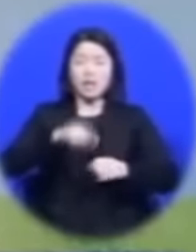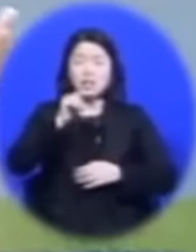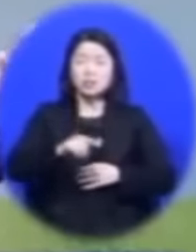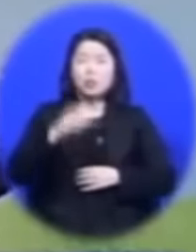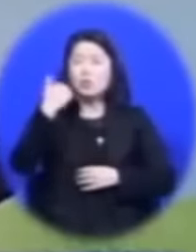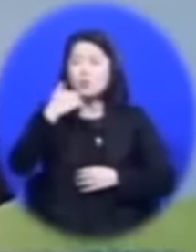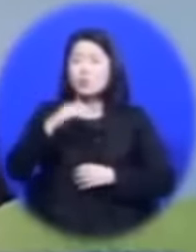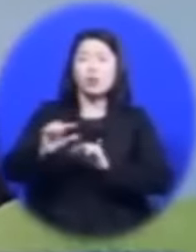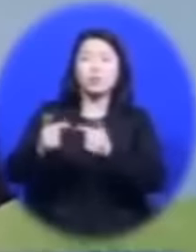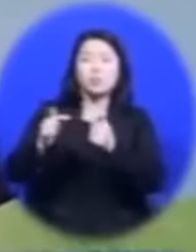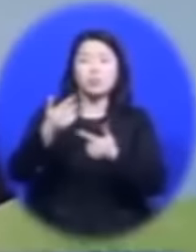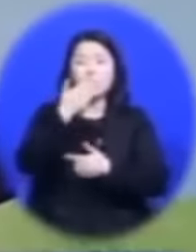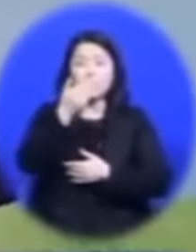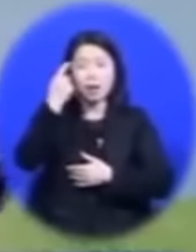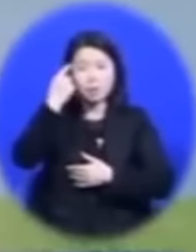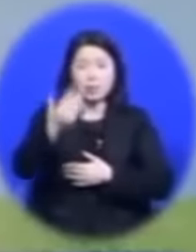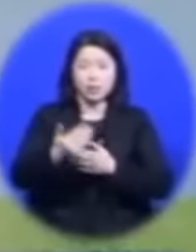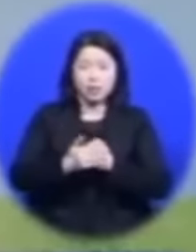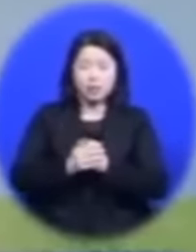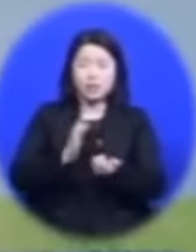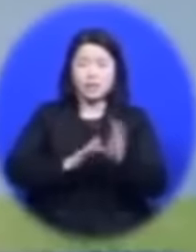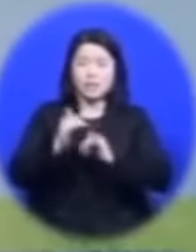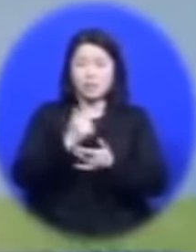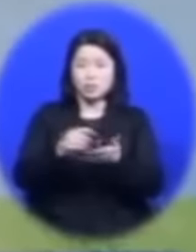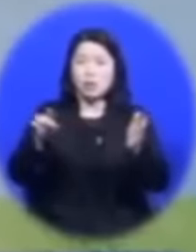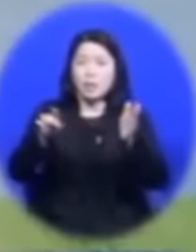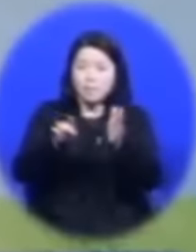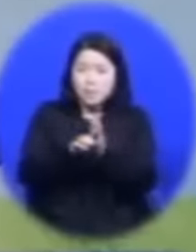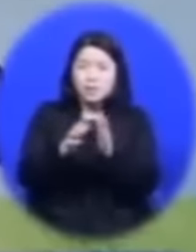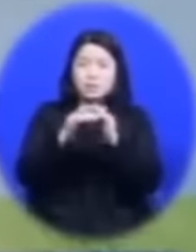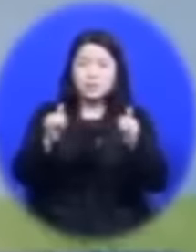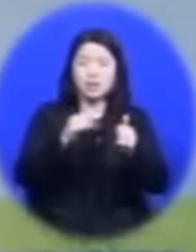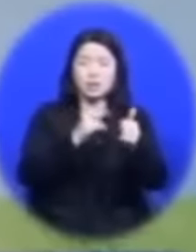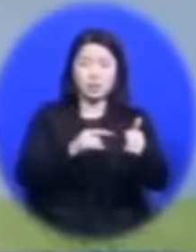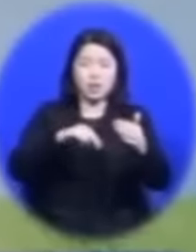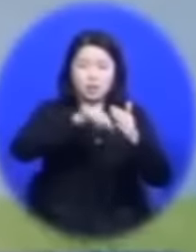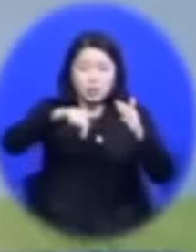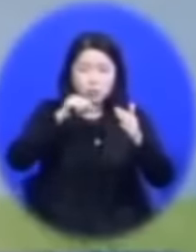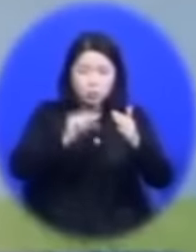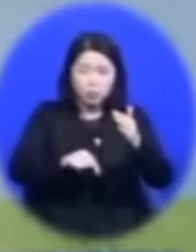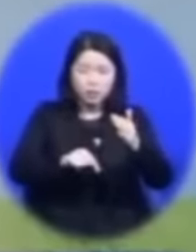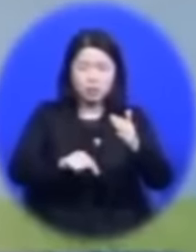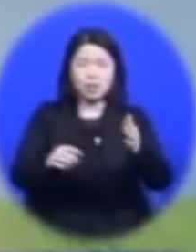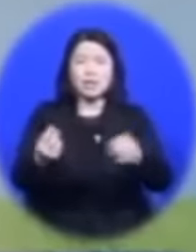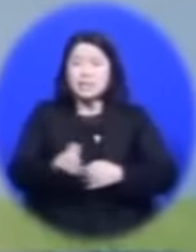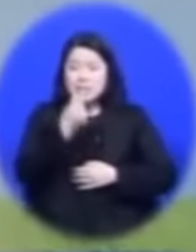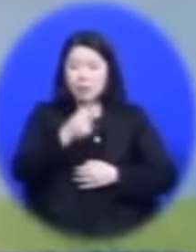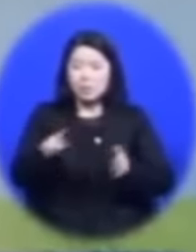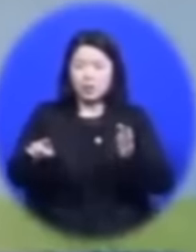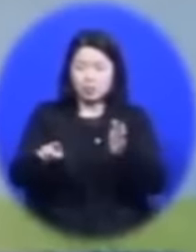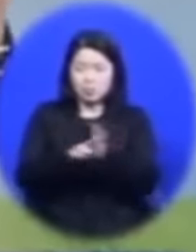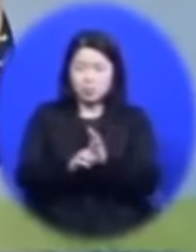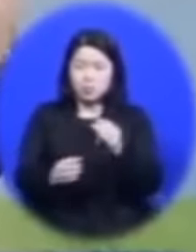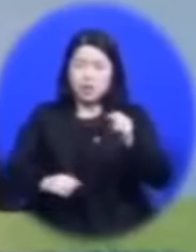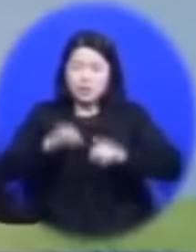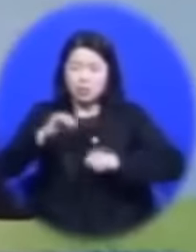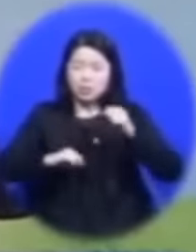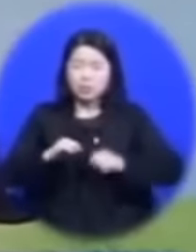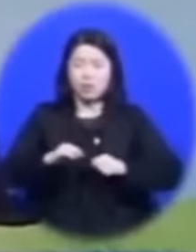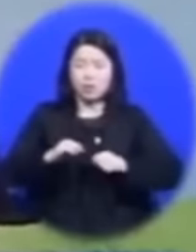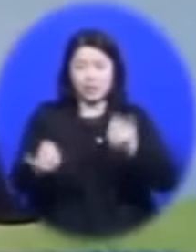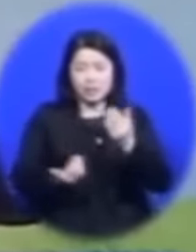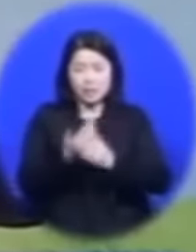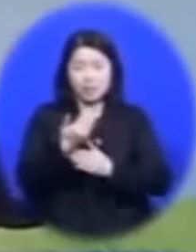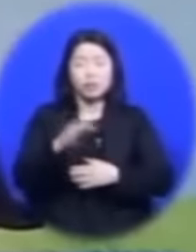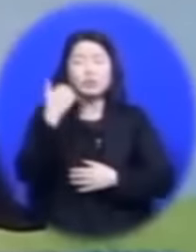누가 부인할 수 있겠어요? 예수님을 믿은 사람에게 그 속에서 생명의 믿음의 역사가 일어나는 걸 도대체 누가 부인할